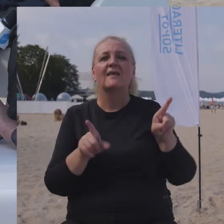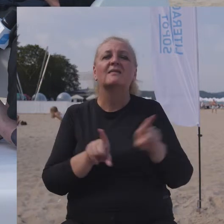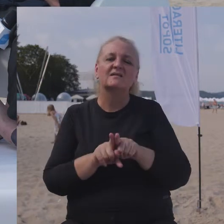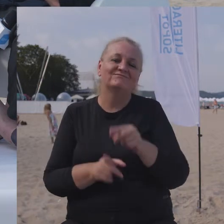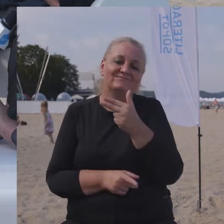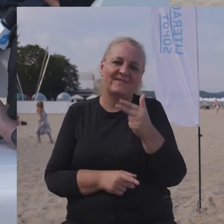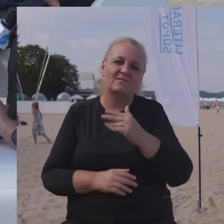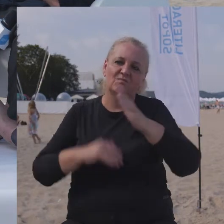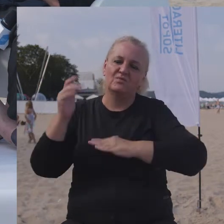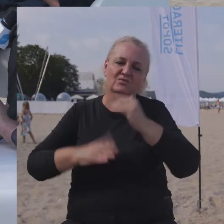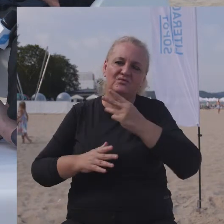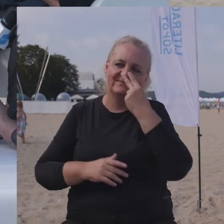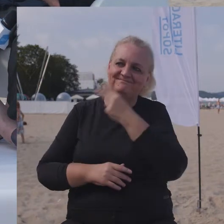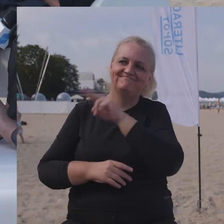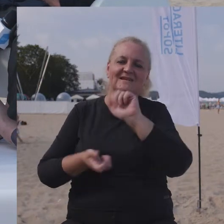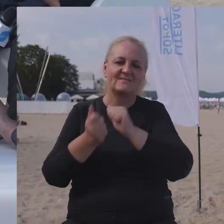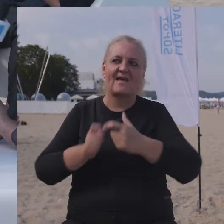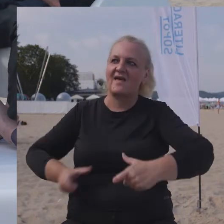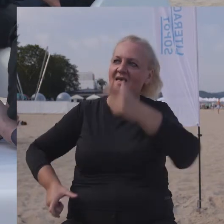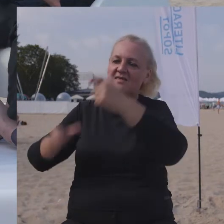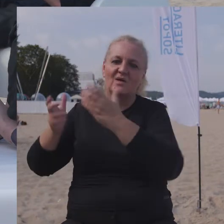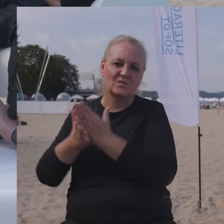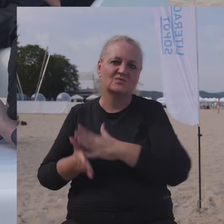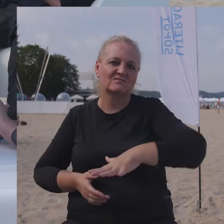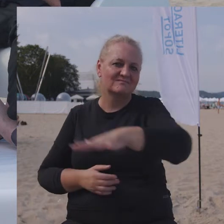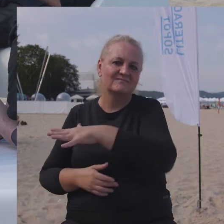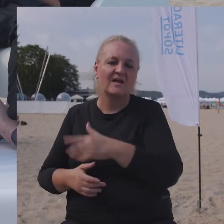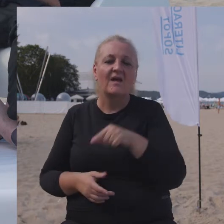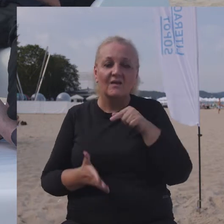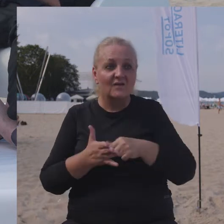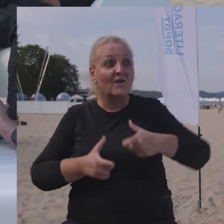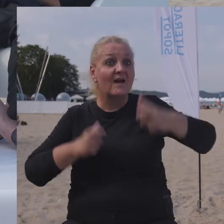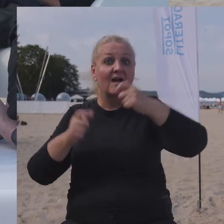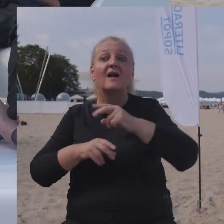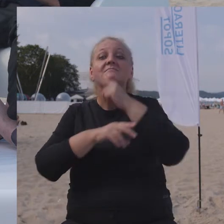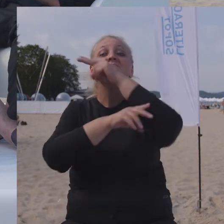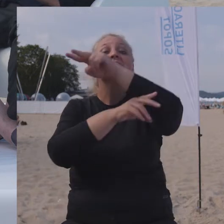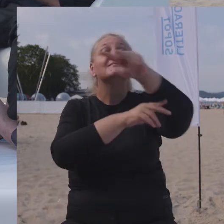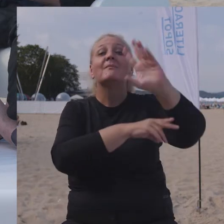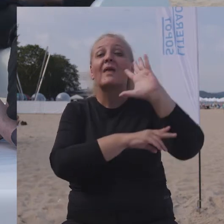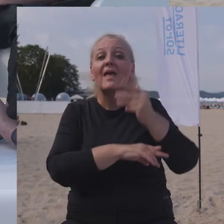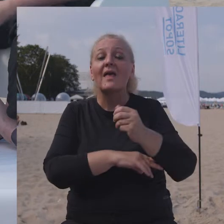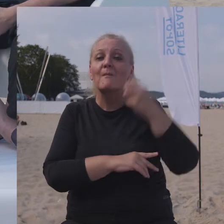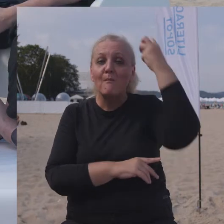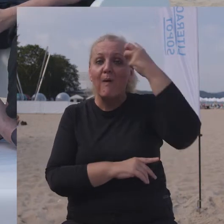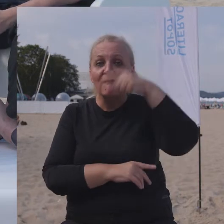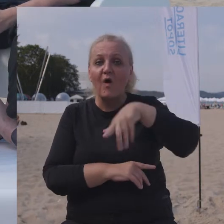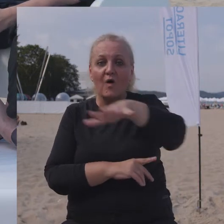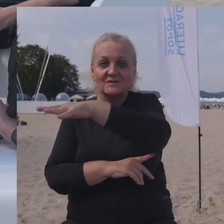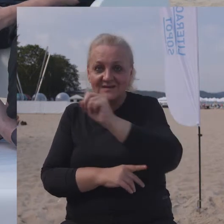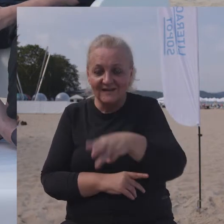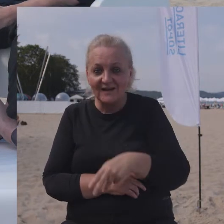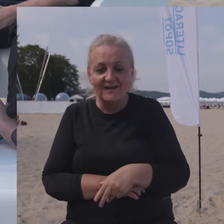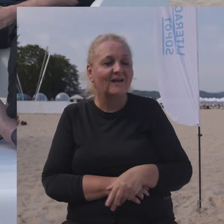deweloperski, zmiany krajobrazu pojawia się, ale tu zawieszam głos. Z tych wieżowców jest piękny widok na Powązki, dodajmy. Gdzie